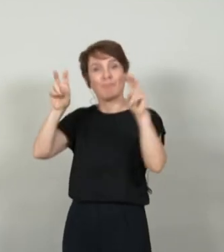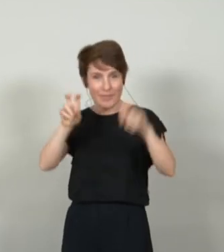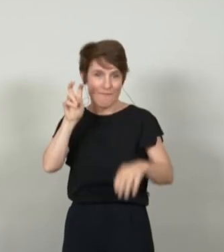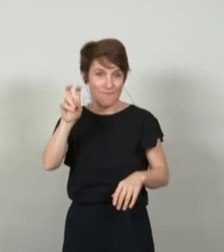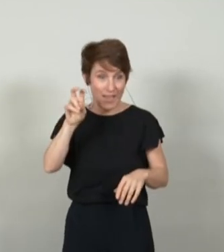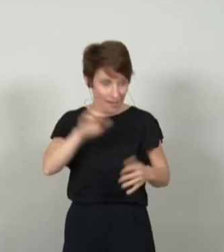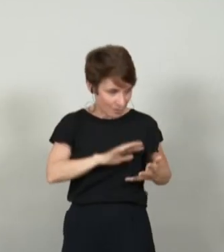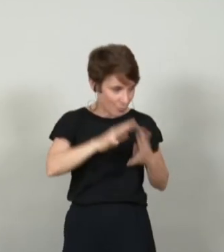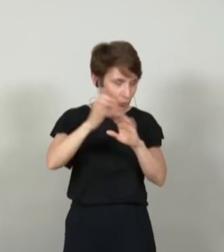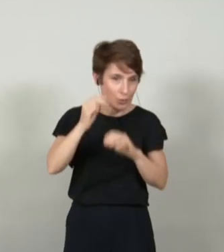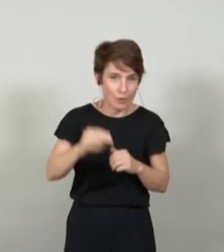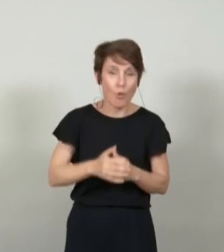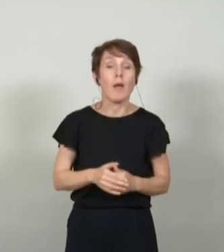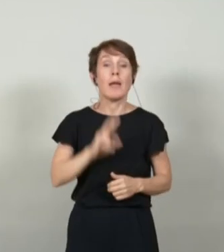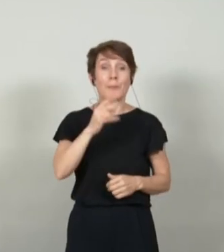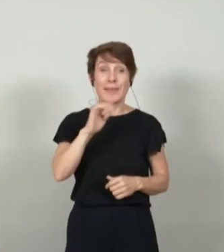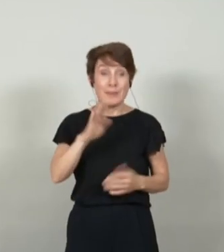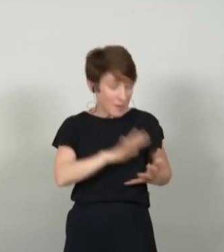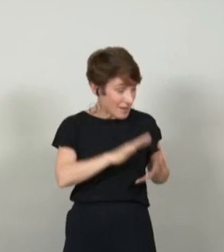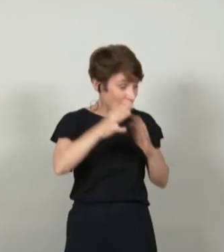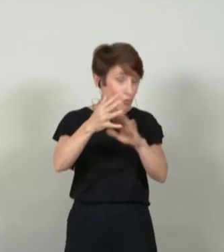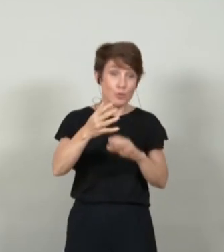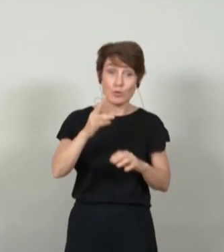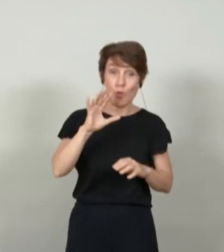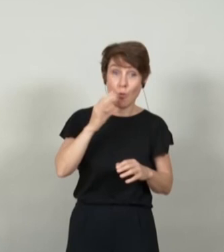du PIB là encore rien